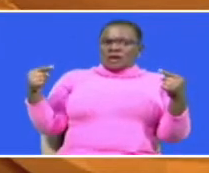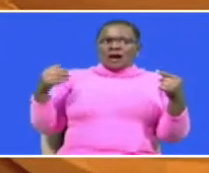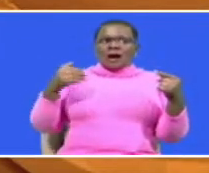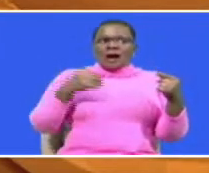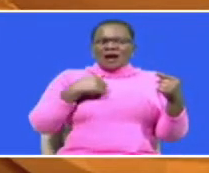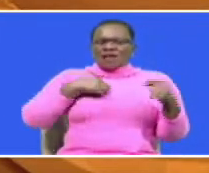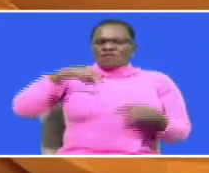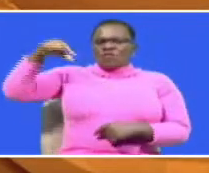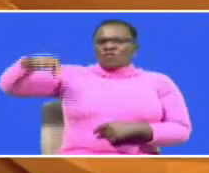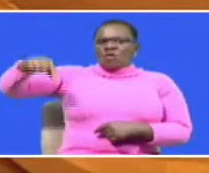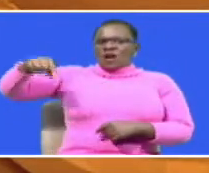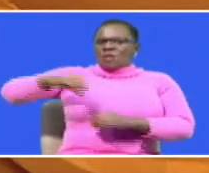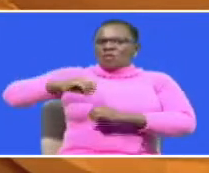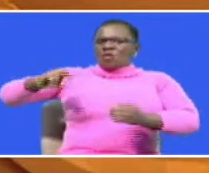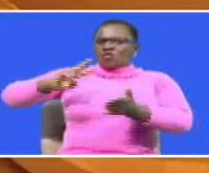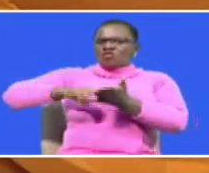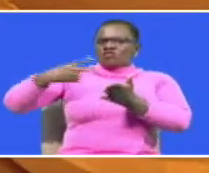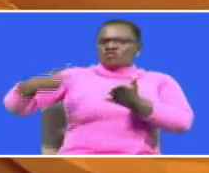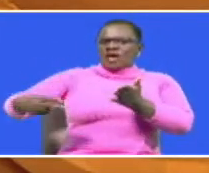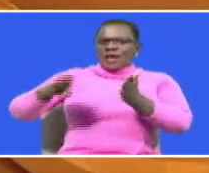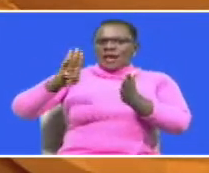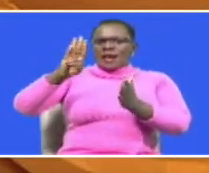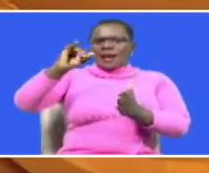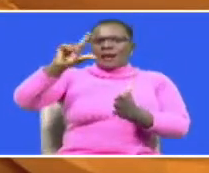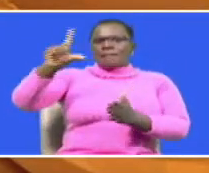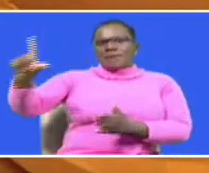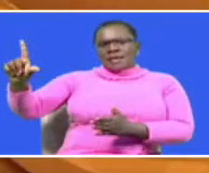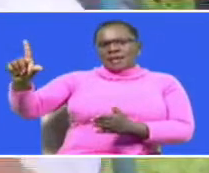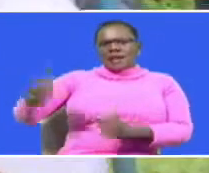idadi ya kutosha kuangusha mswada huo bungeni.